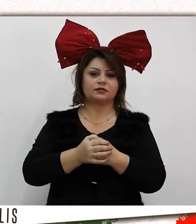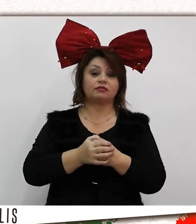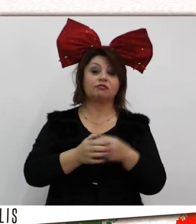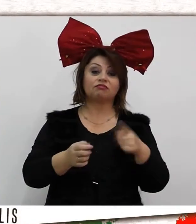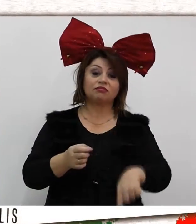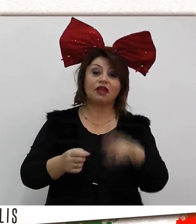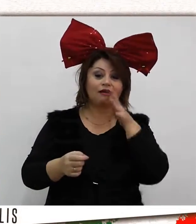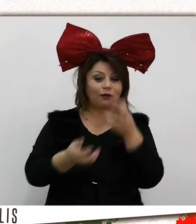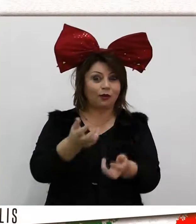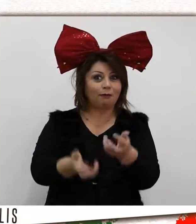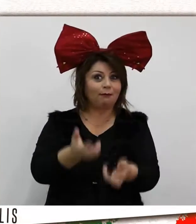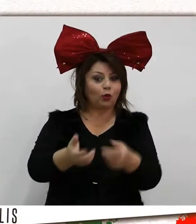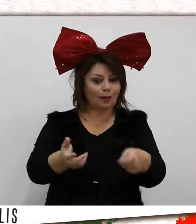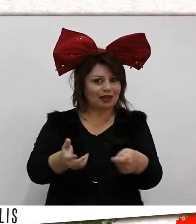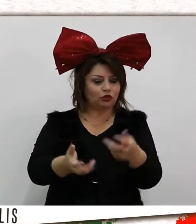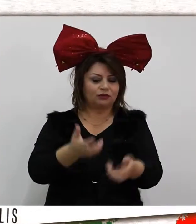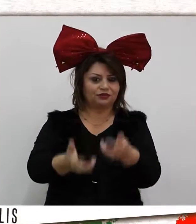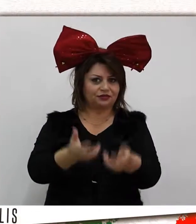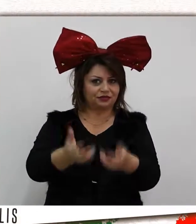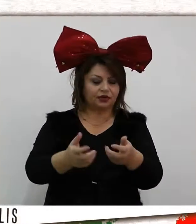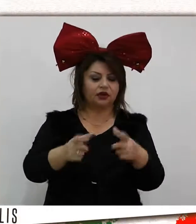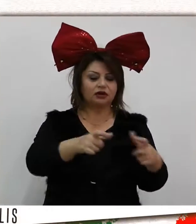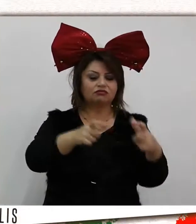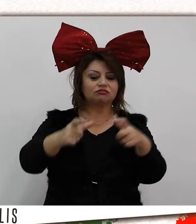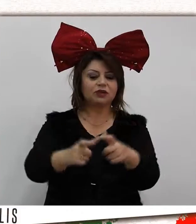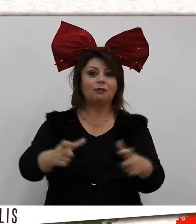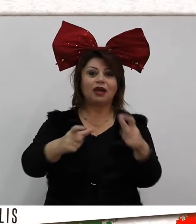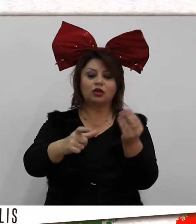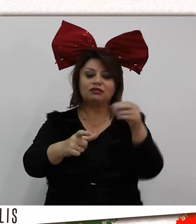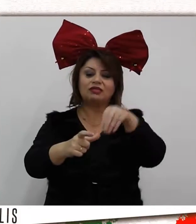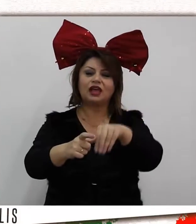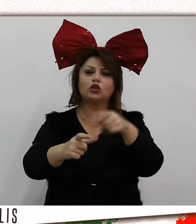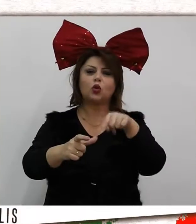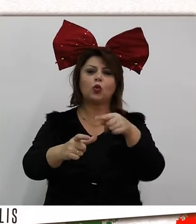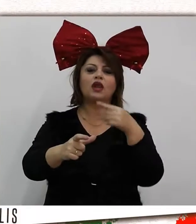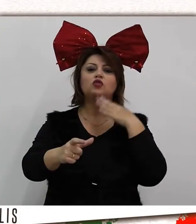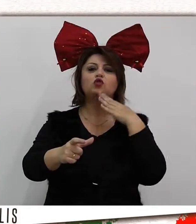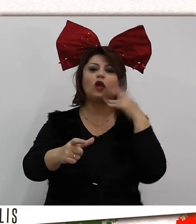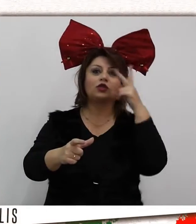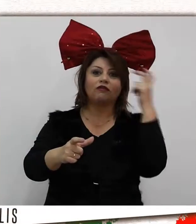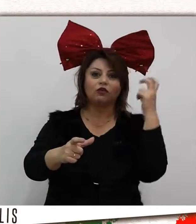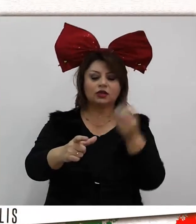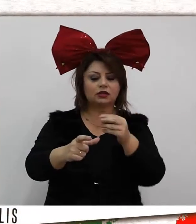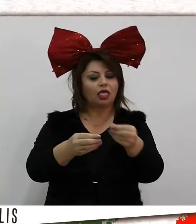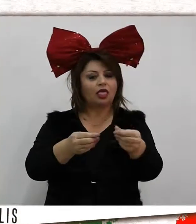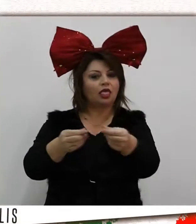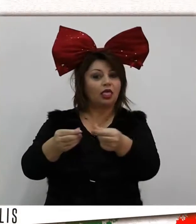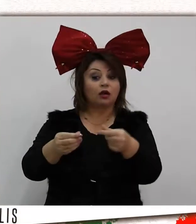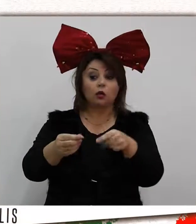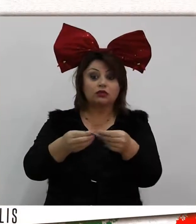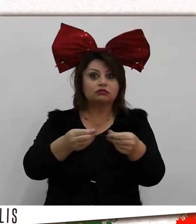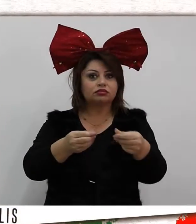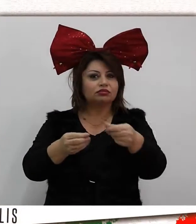Portate quasi a bollore dell'acqua in una pentola e fatevi sciogliere a bagnomaria il cioccolato fondente. Non